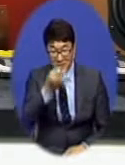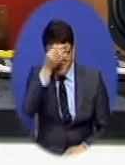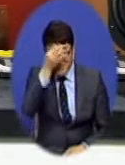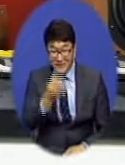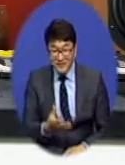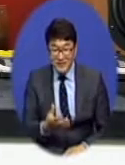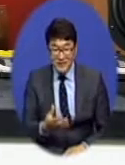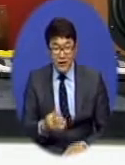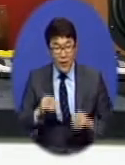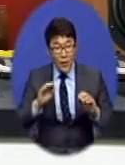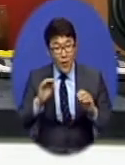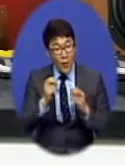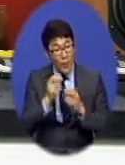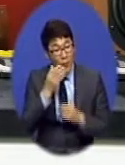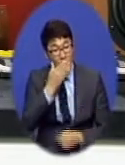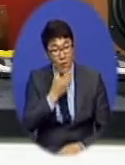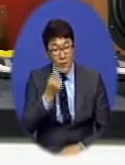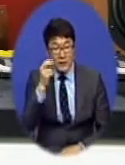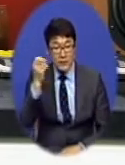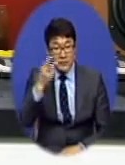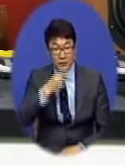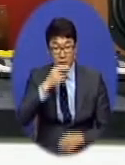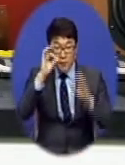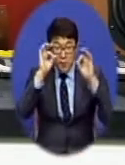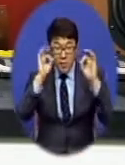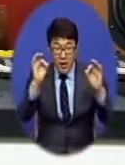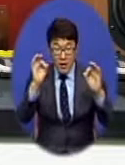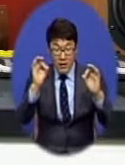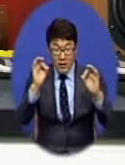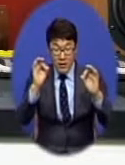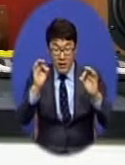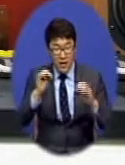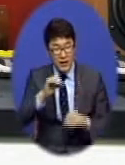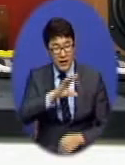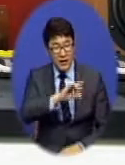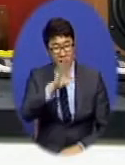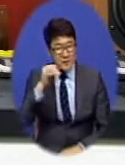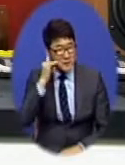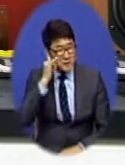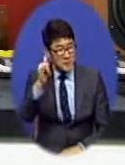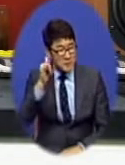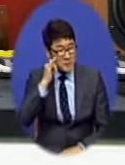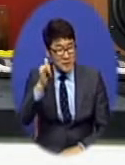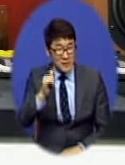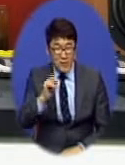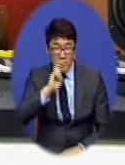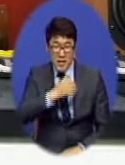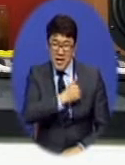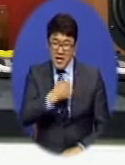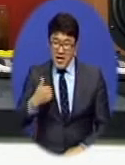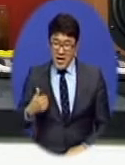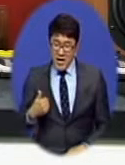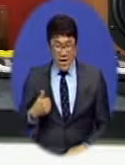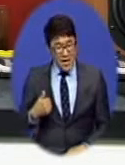네네. 어떻게 복지TV 많이 시청하시나요? 예, 한 번씩 하는데, 노래 자신있게 해도 잘